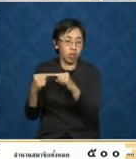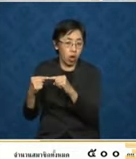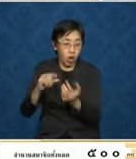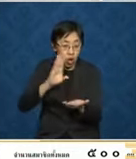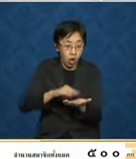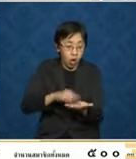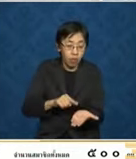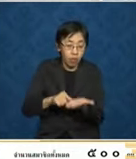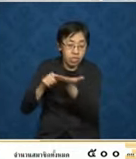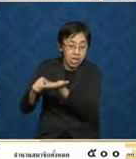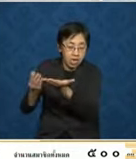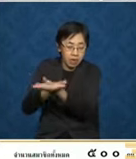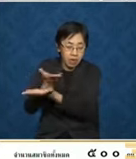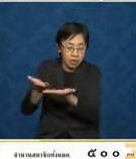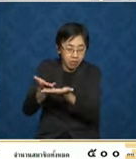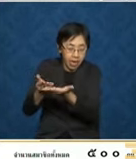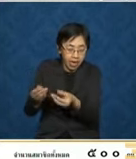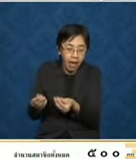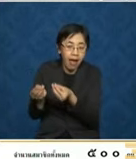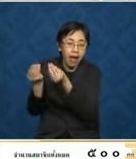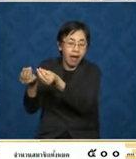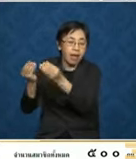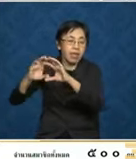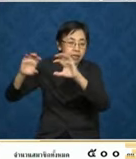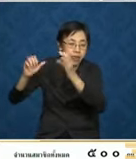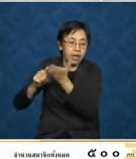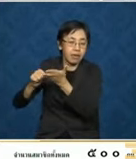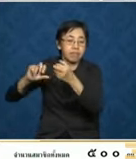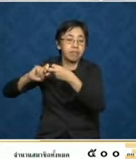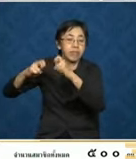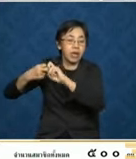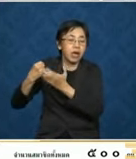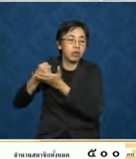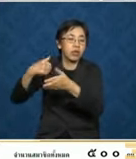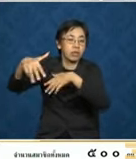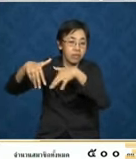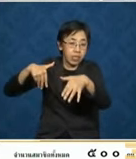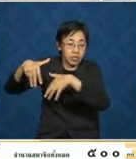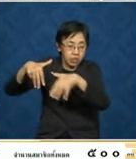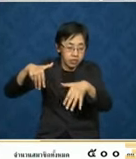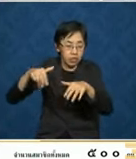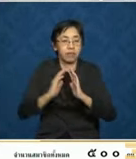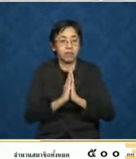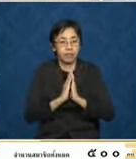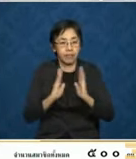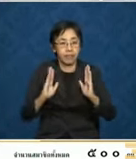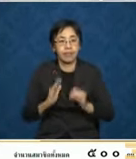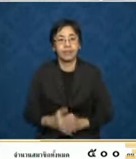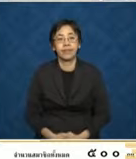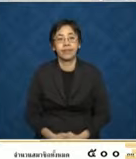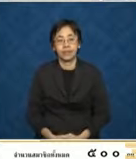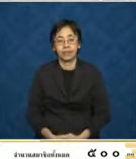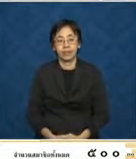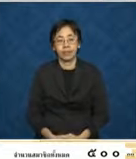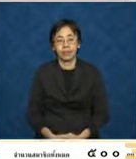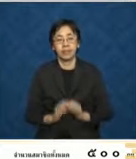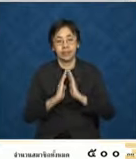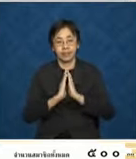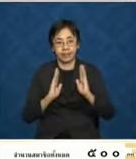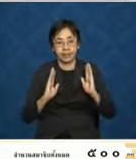ของผมไปพิจารณาดำเนินการส่งเรื่องให้กับรัฐบาลได้แก้ไขปัญหาให้กับพี่น้องประชาชนด้วยครับขอบคุณท่านประธานครับ ครับขอบคุ